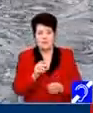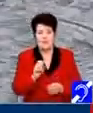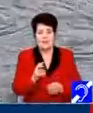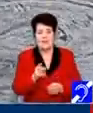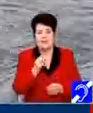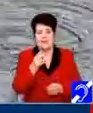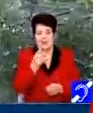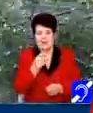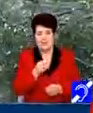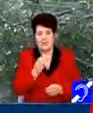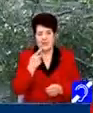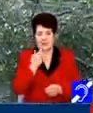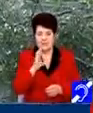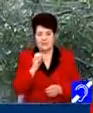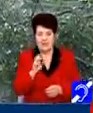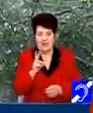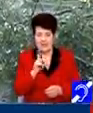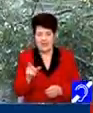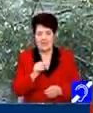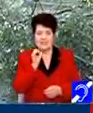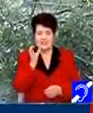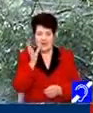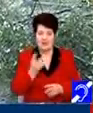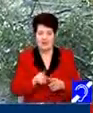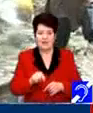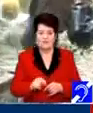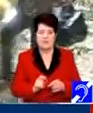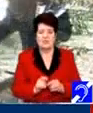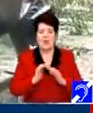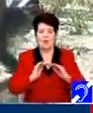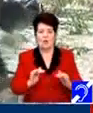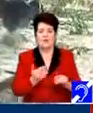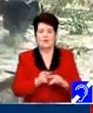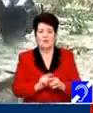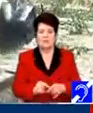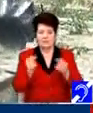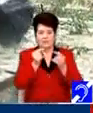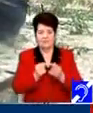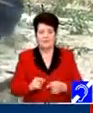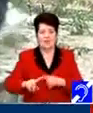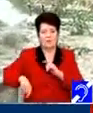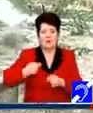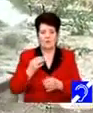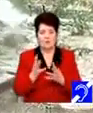de zahăr. Comisiile pentru situații excepționale au început în aceste localități evaluarea exactă a